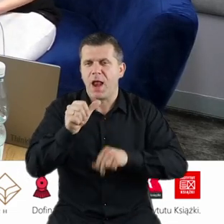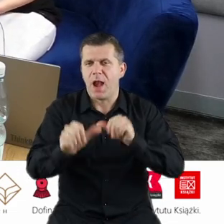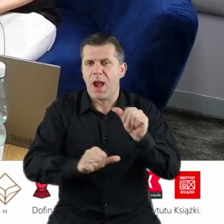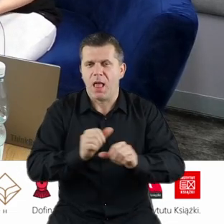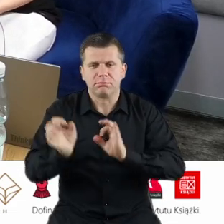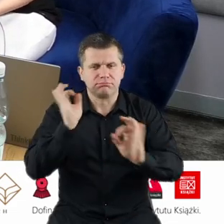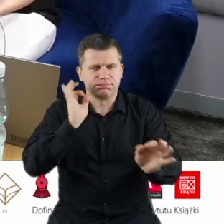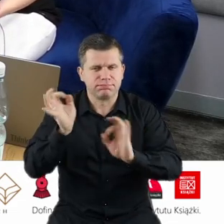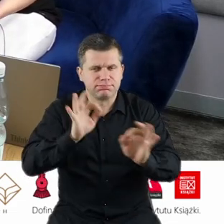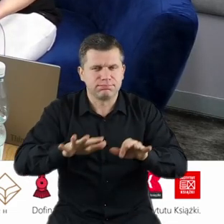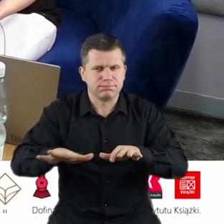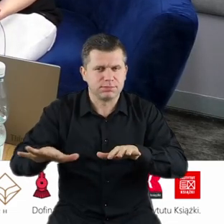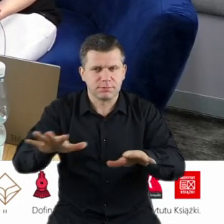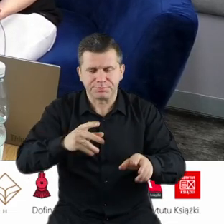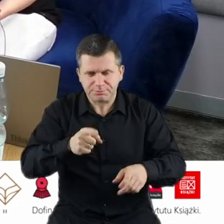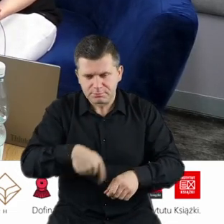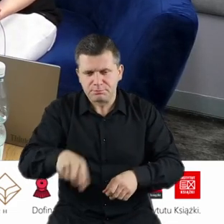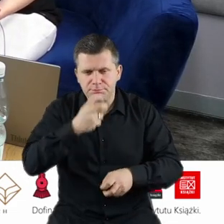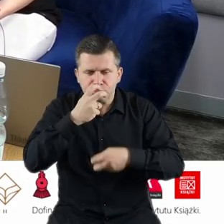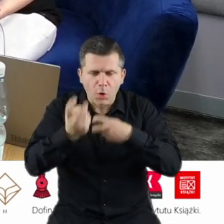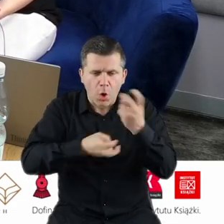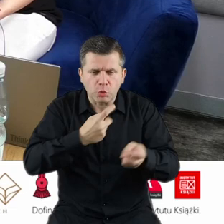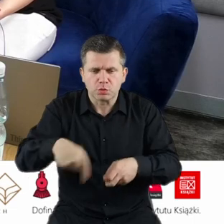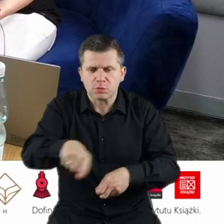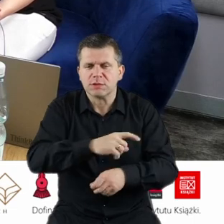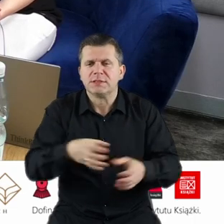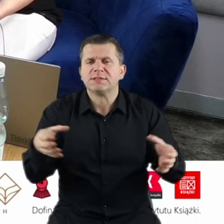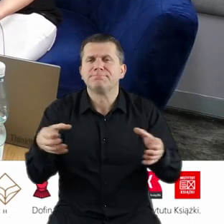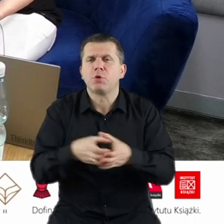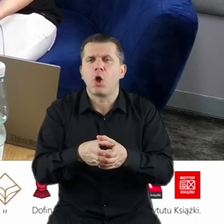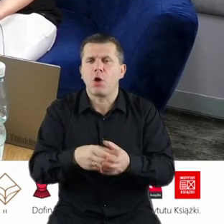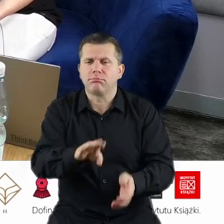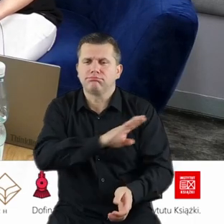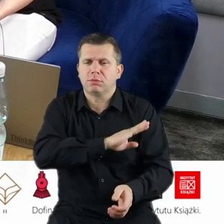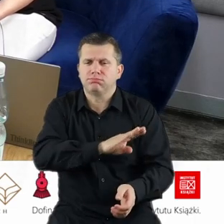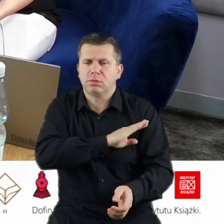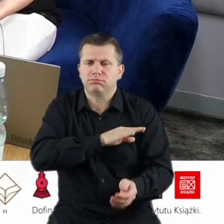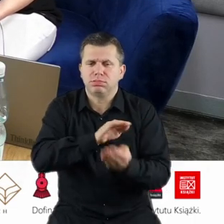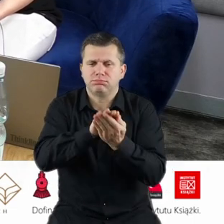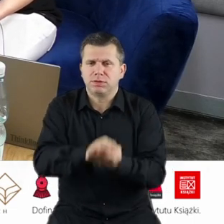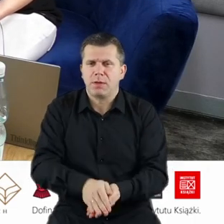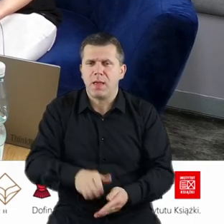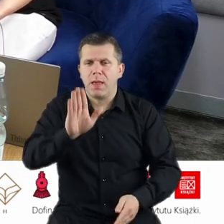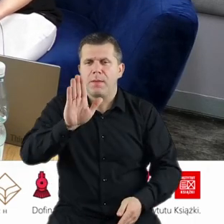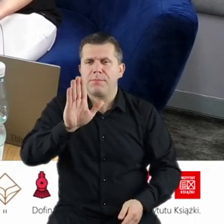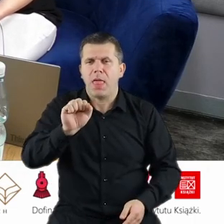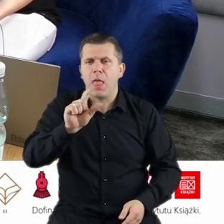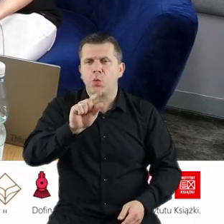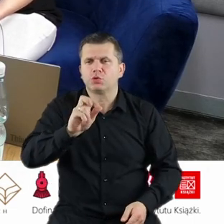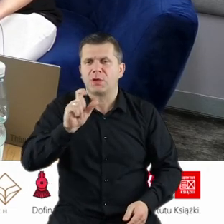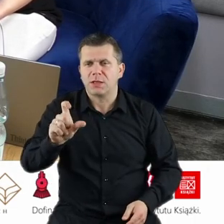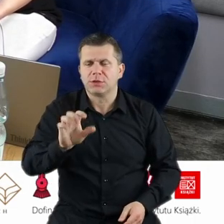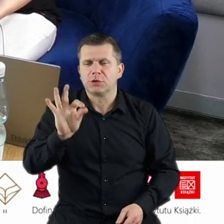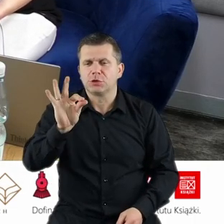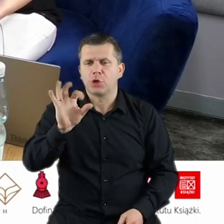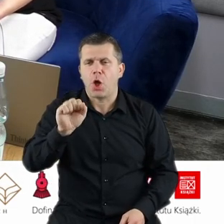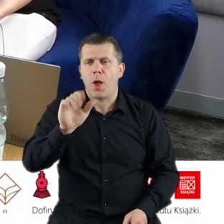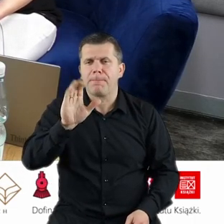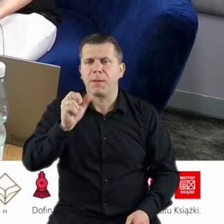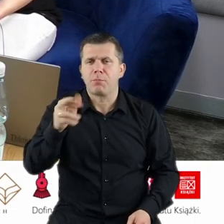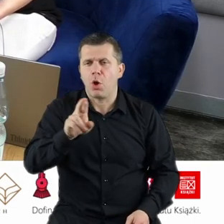opowieść o wieloletnim procederze przeszukiwania zbiorowych mogił na terenie byłych obozów zagłady w Bełżcu i